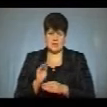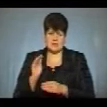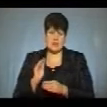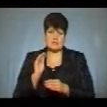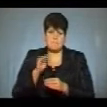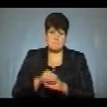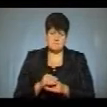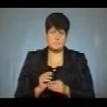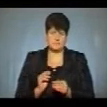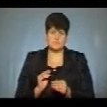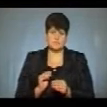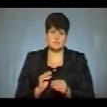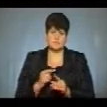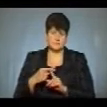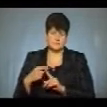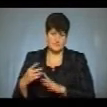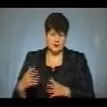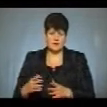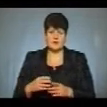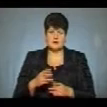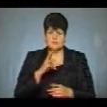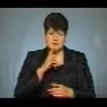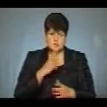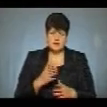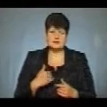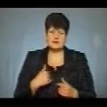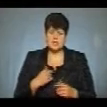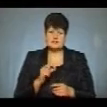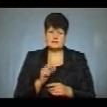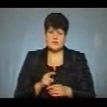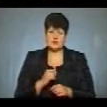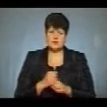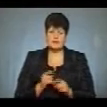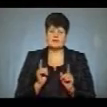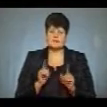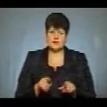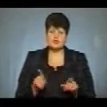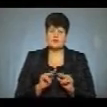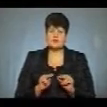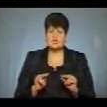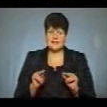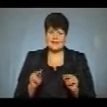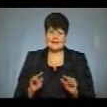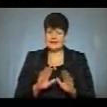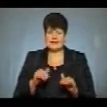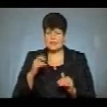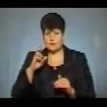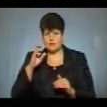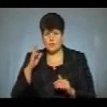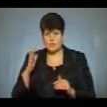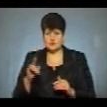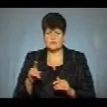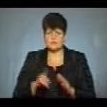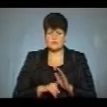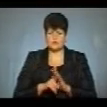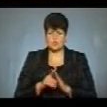буде отримувати достойну заробітну плату. В будь-якому разі наша задача зробити комітетом таким чином, щоб вчителі, не дай Боже, борони Боже, щоб вони не